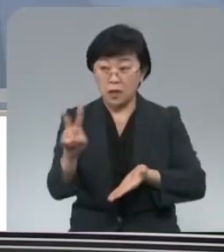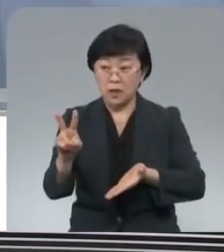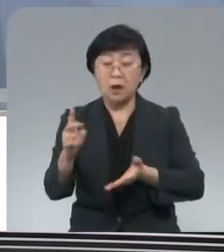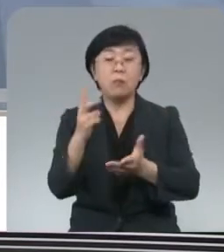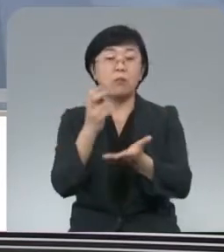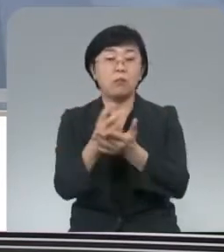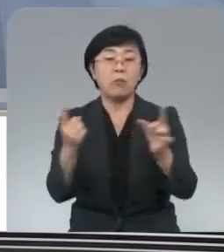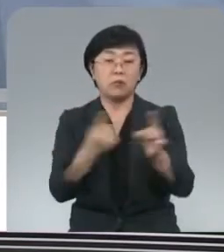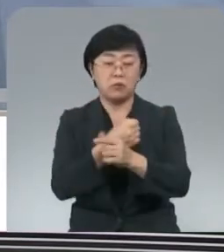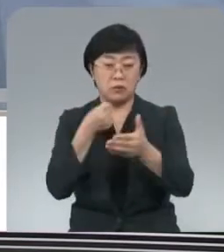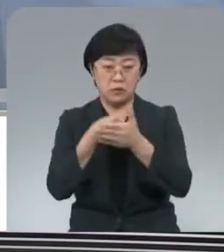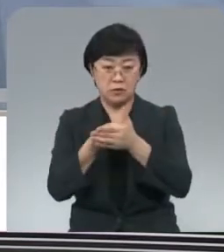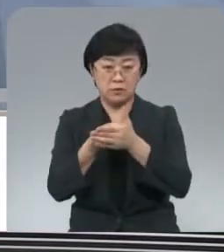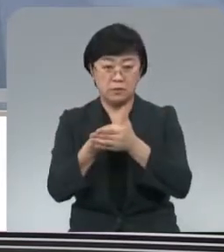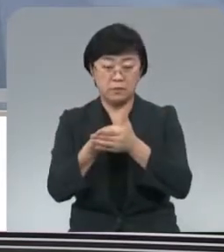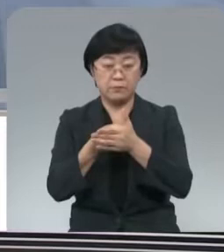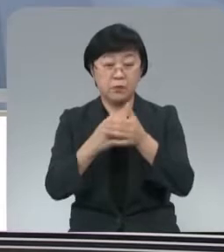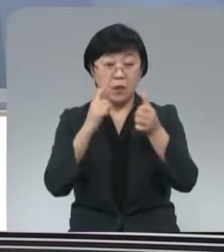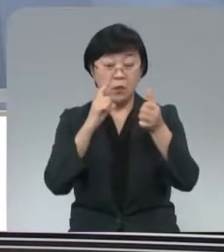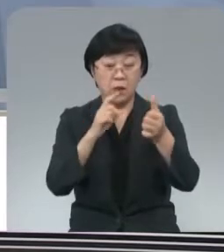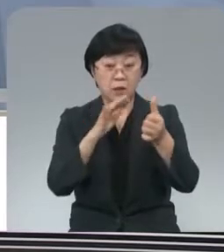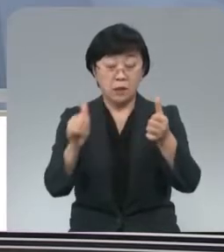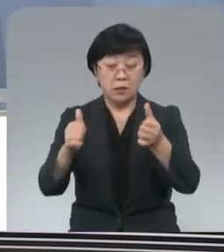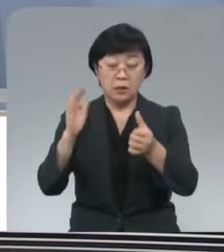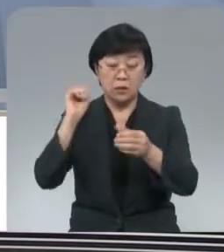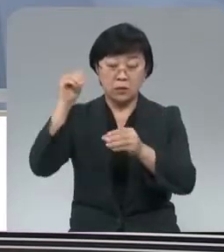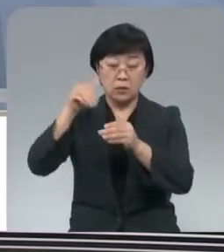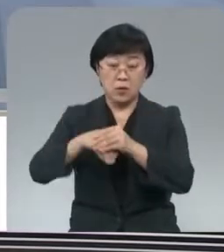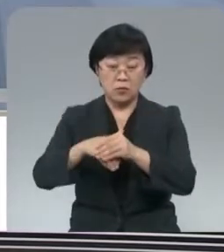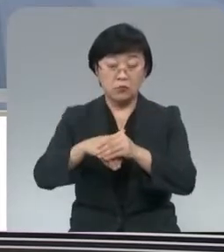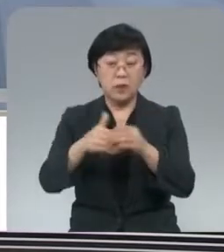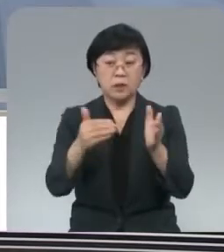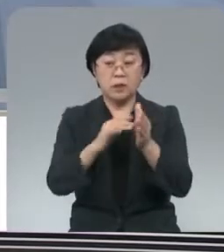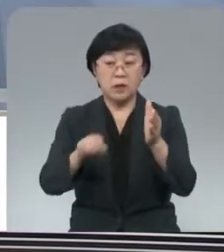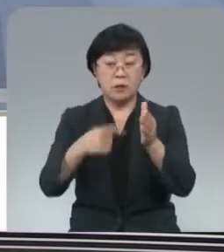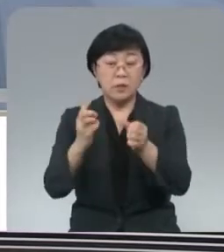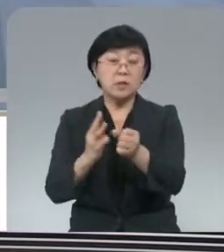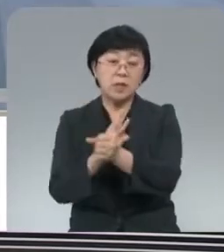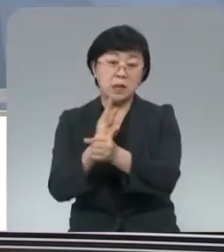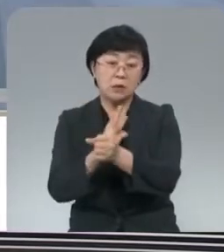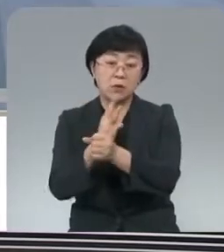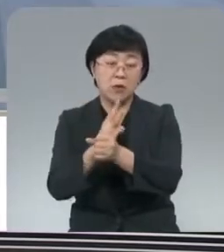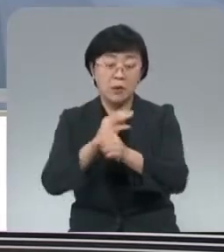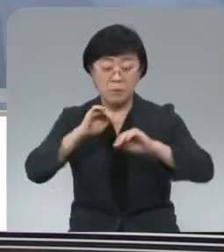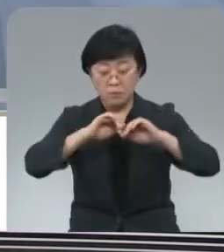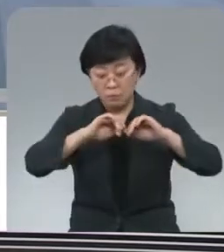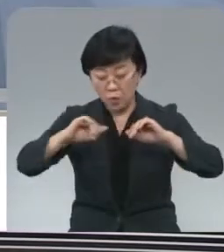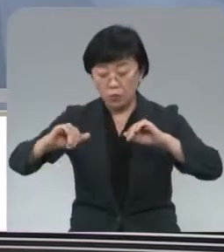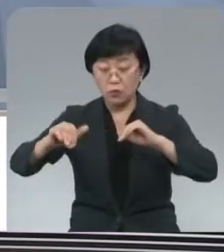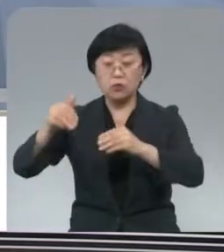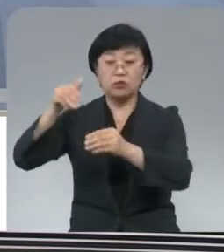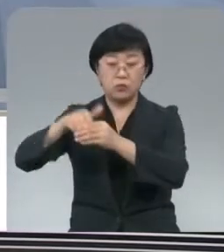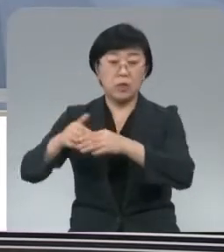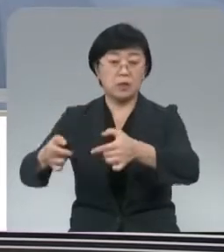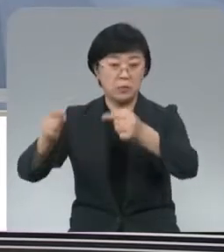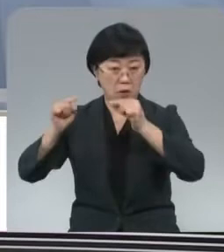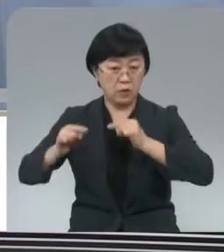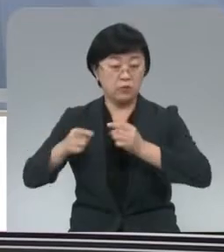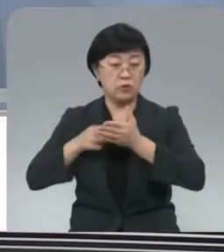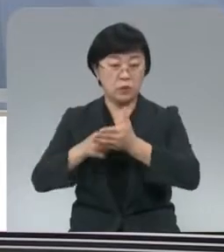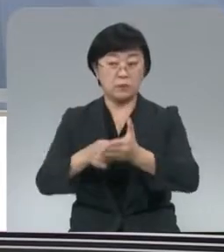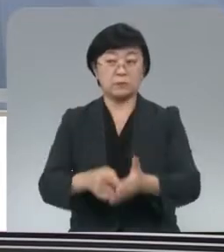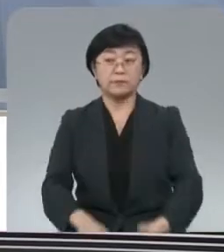바꾸기로 했습니다. 확진자들은 대선 당일 투표가 끝난 뒤 3시간 동안 따로 투표할 수 있게 하는 방안을 추진하기로